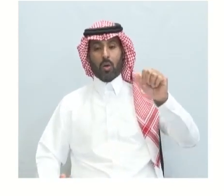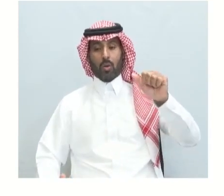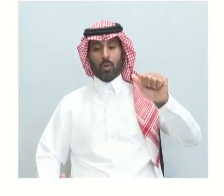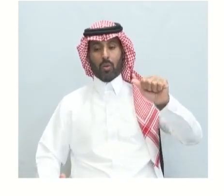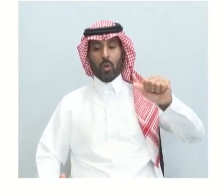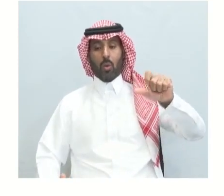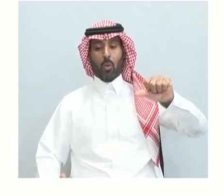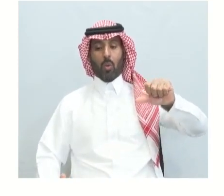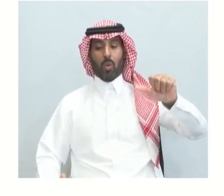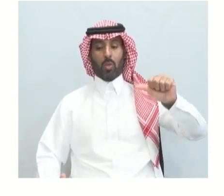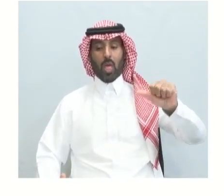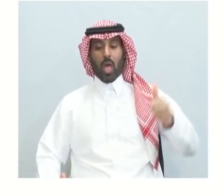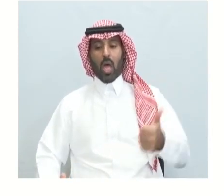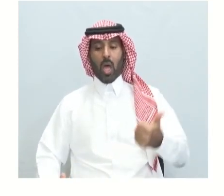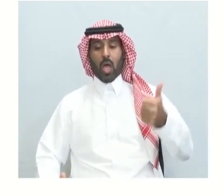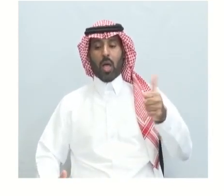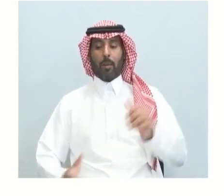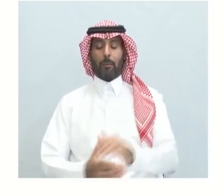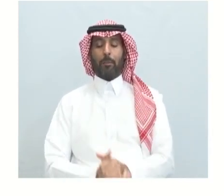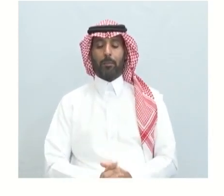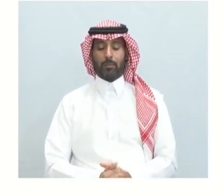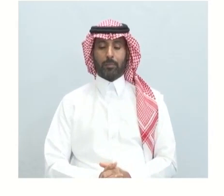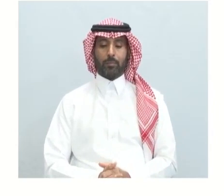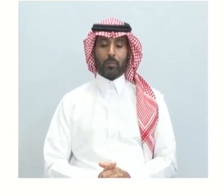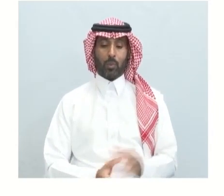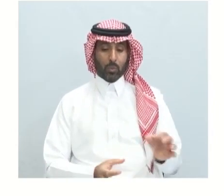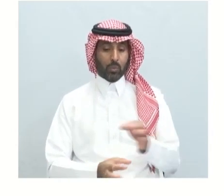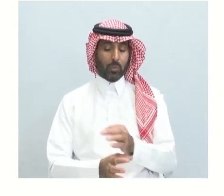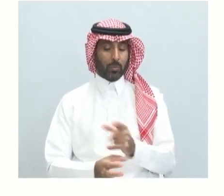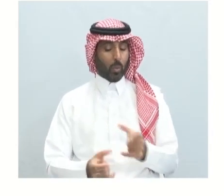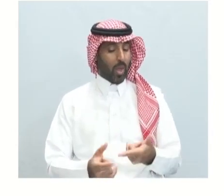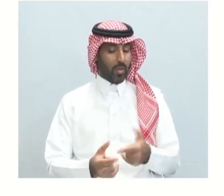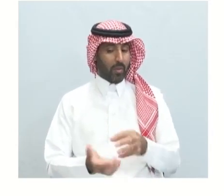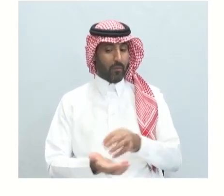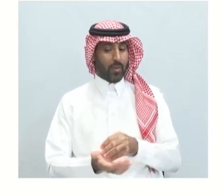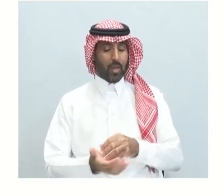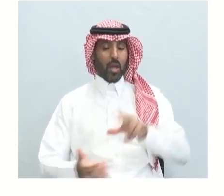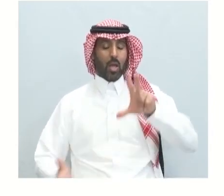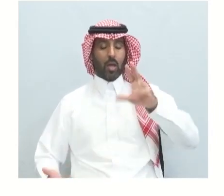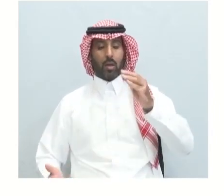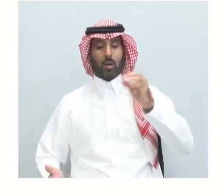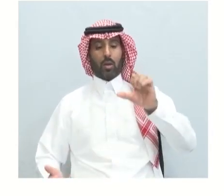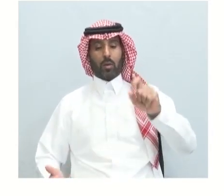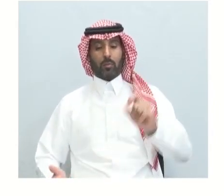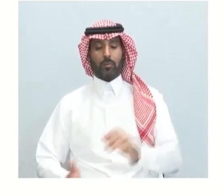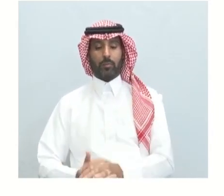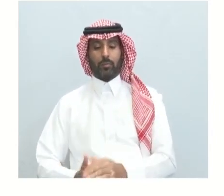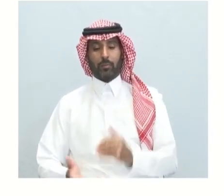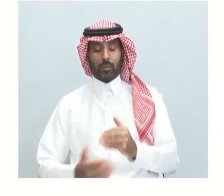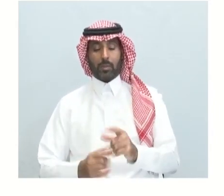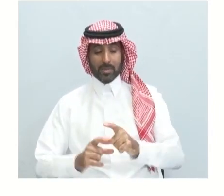540 م مربع والعديد من السباخ الواقعه بين الكثبان الرمليه للربع الخالي